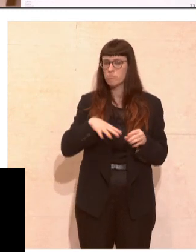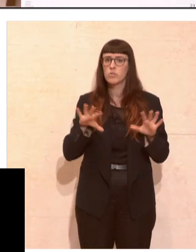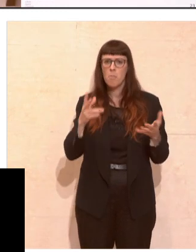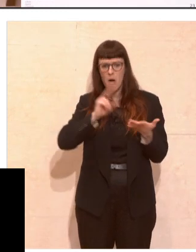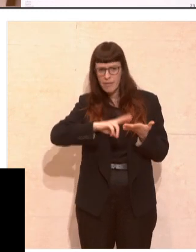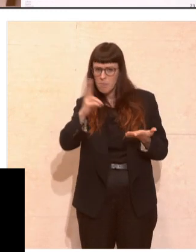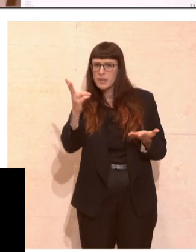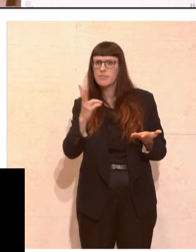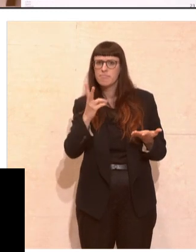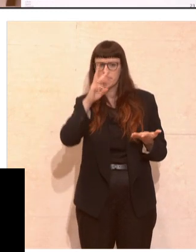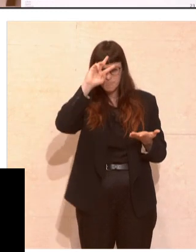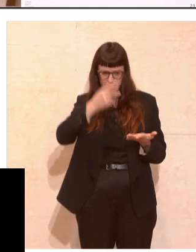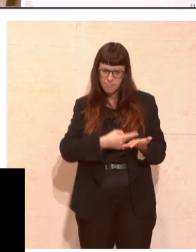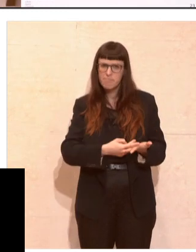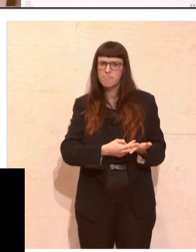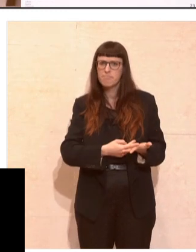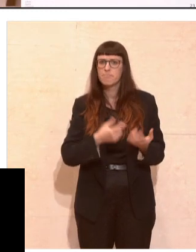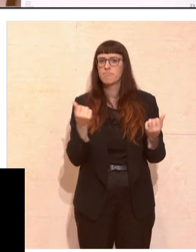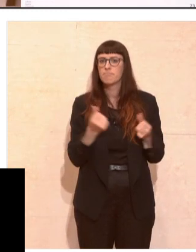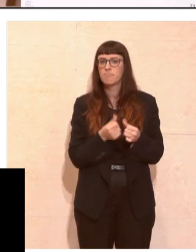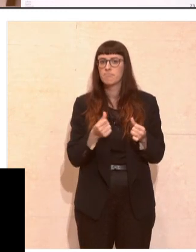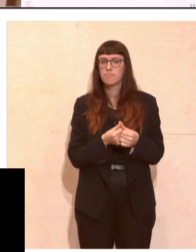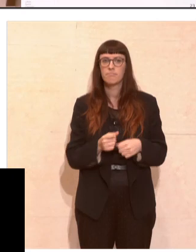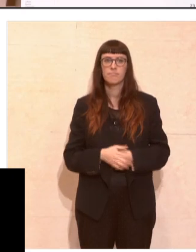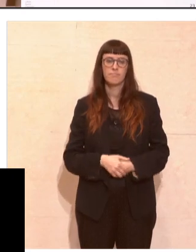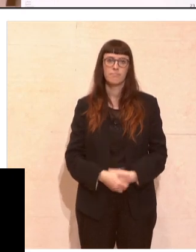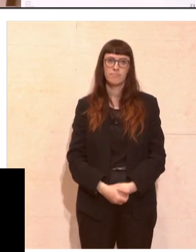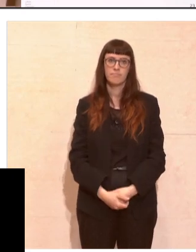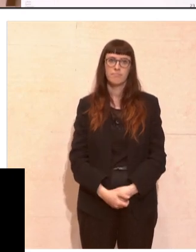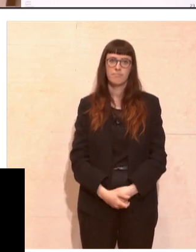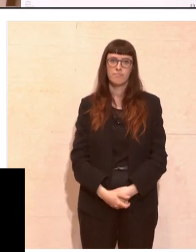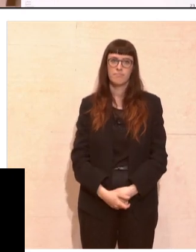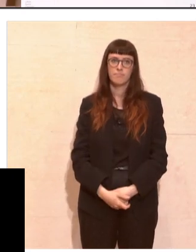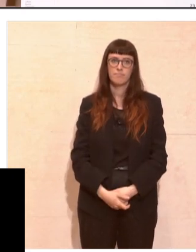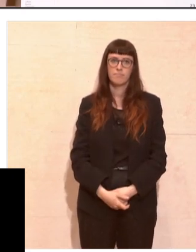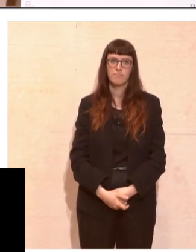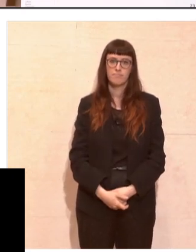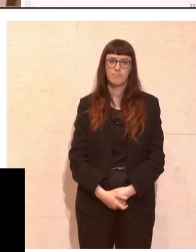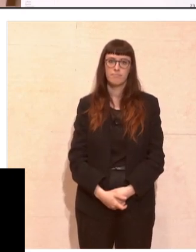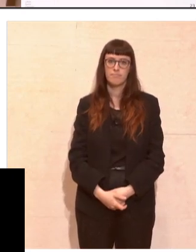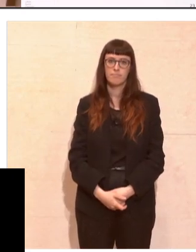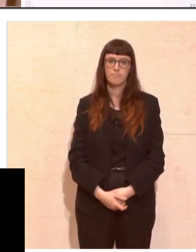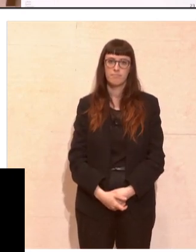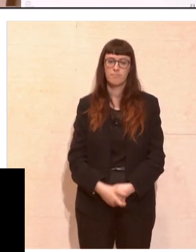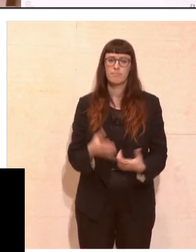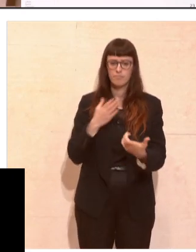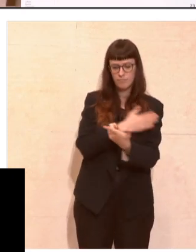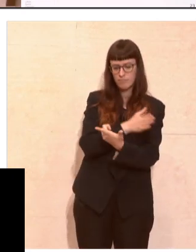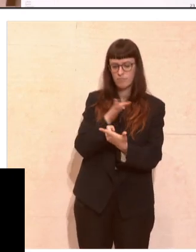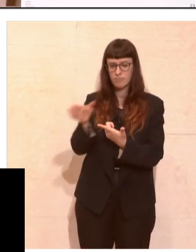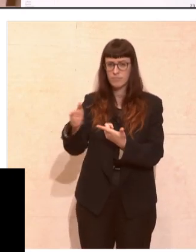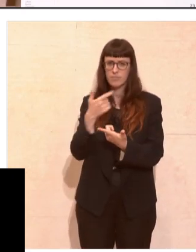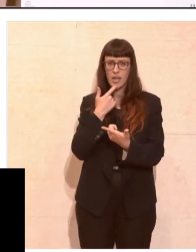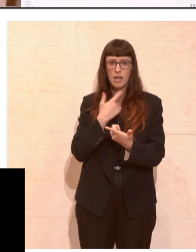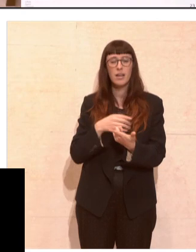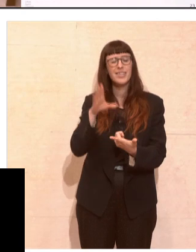ces résultats-là. Juste pour vous mentionner, les 2 trajectoires en tant que telles, il n'y avait pas de différence au niveau des siestes à 2 ans et demi.